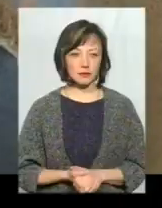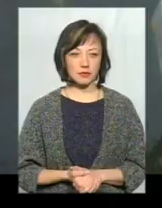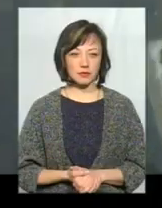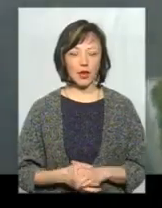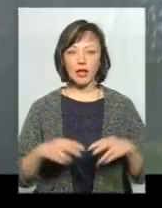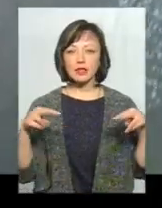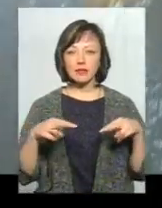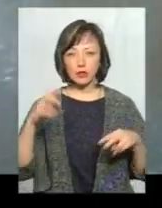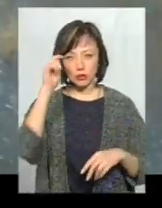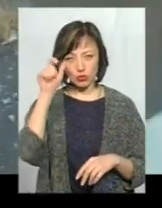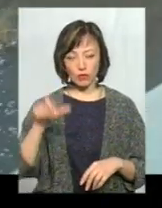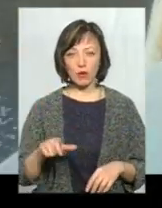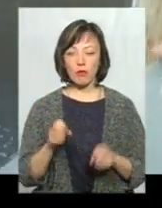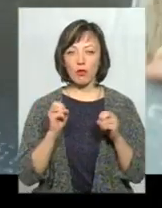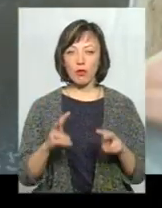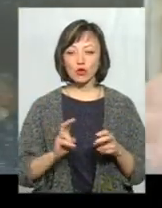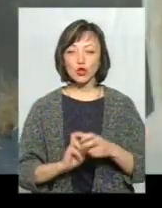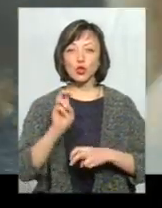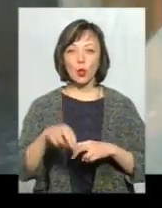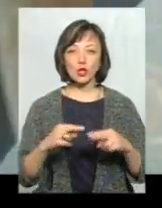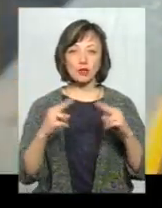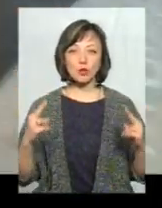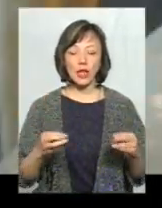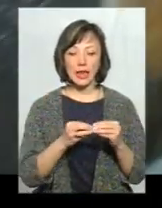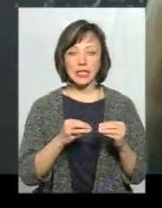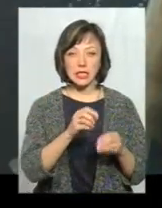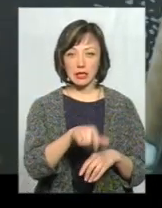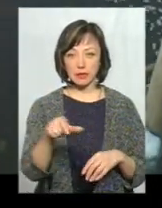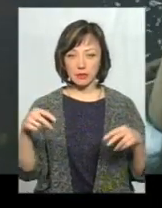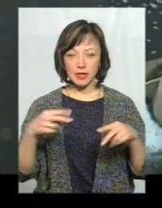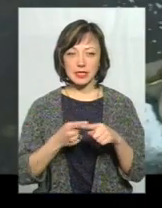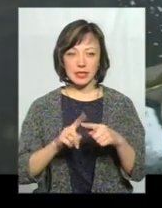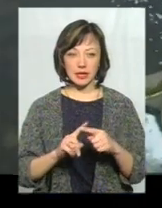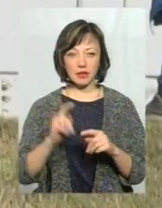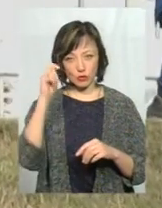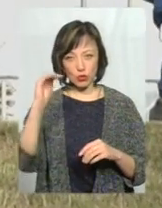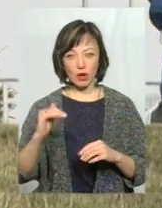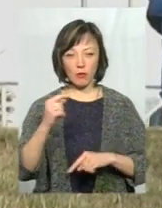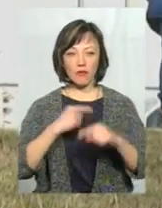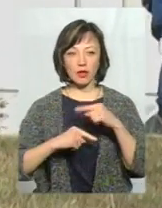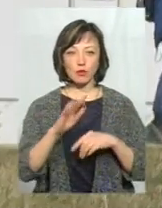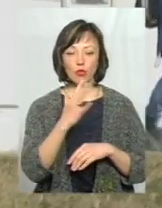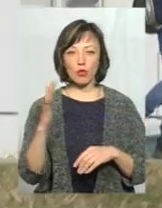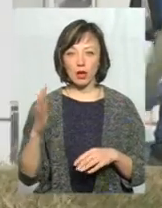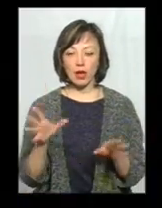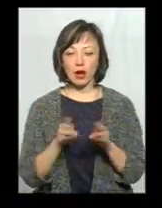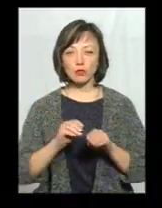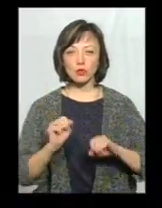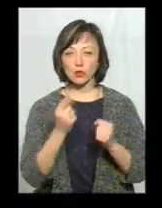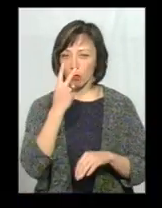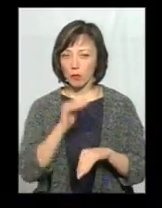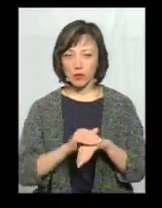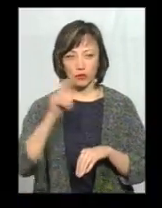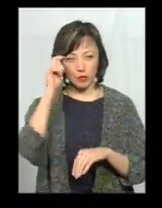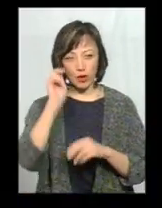Свідками того, як чоловік погрожує скочити з мосту, стали десятки хмельничан. Серед них і цей школяр. Він саме повертався з прогулянки. Разом з друзями помітив, як